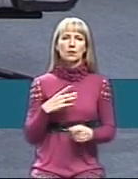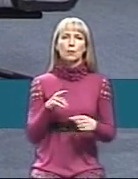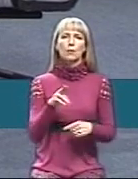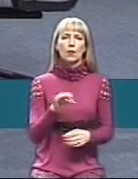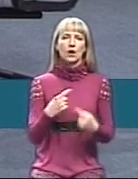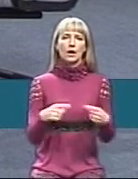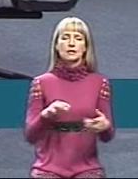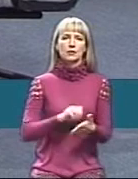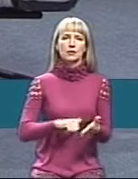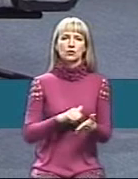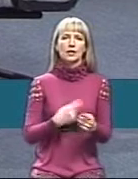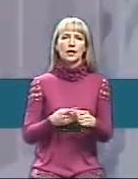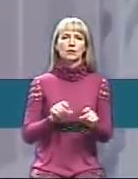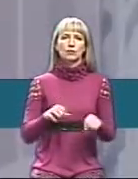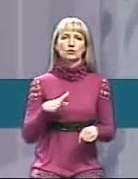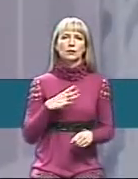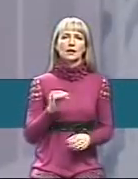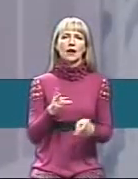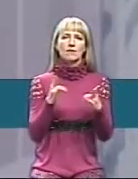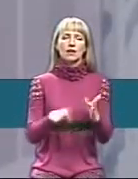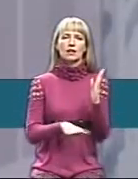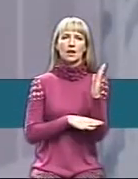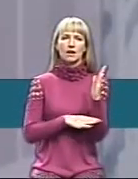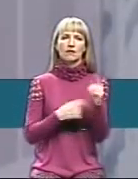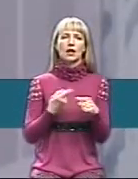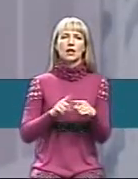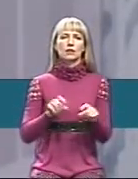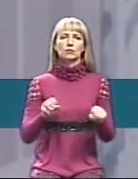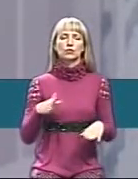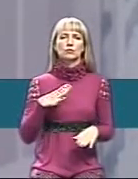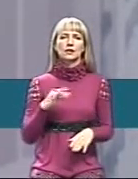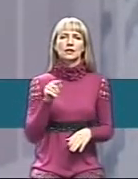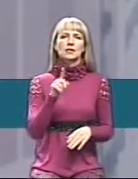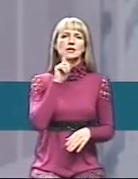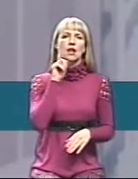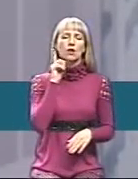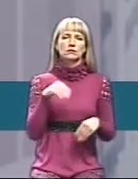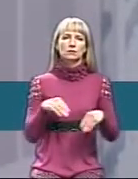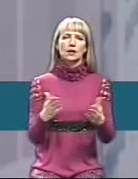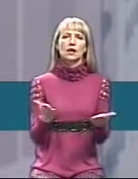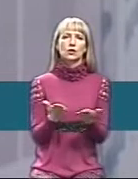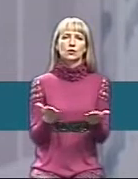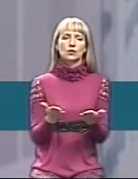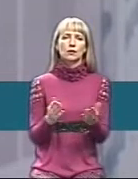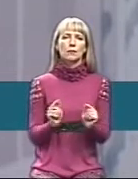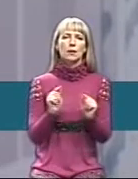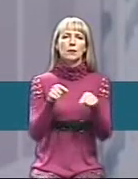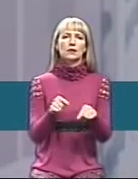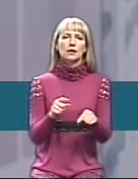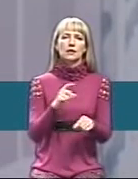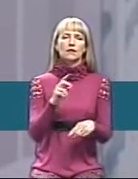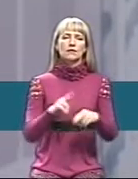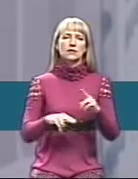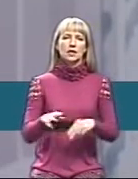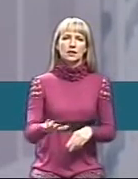різним причинам. Да? Це може бути і аварійне дерево, це може бути і ті зелені насадження, які попадають в зону